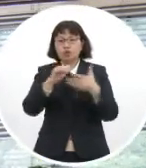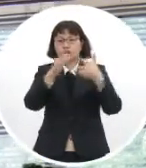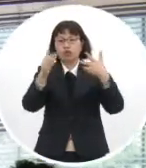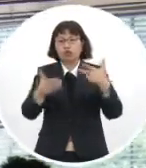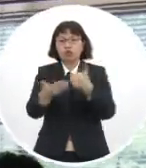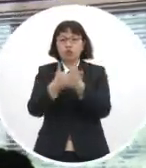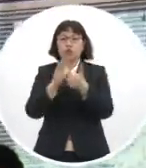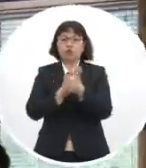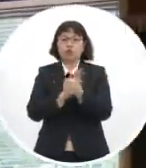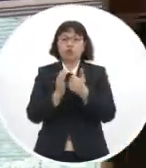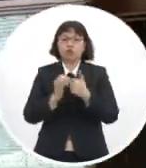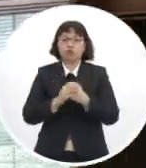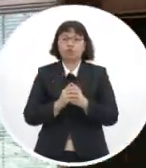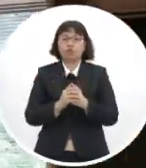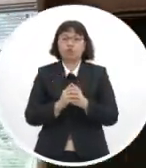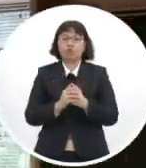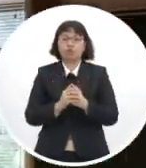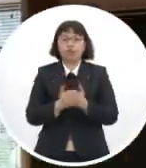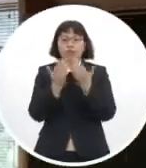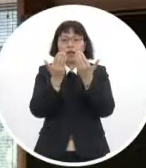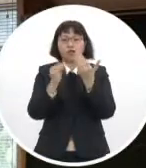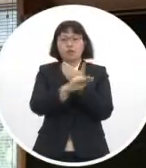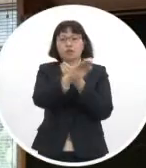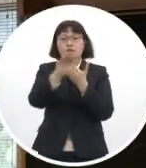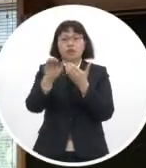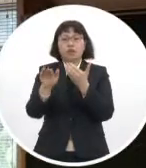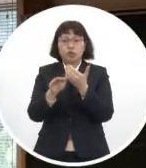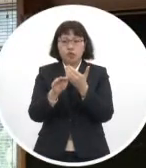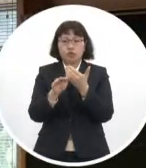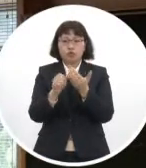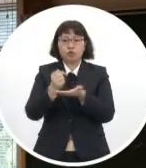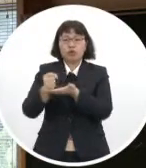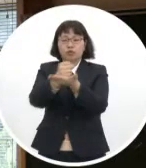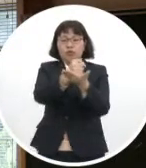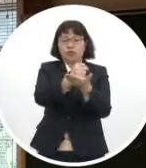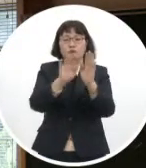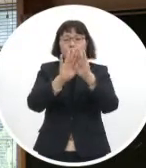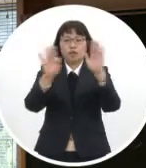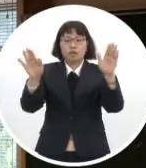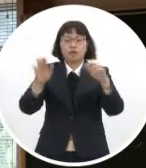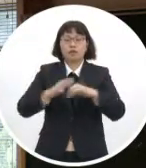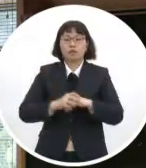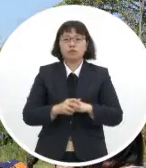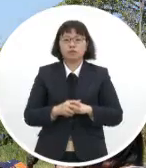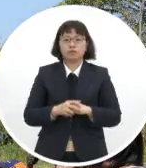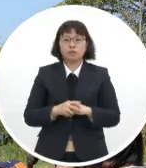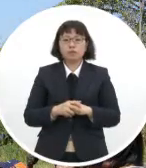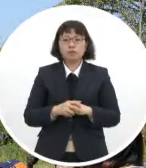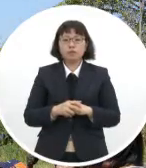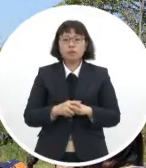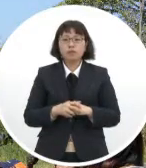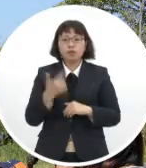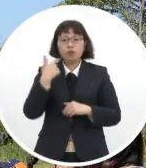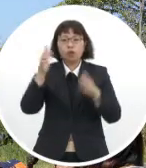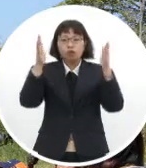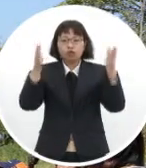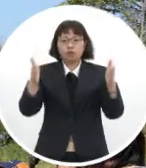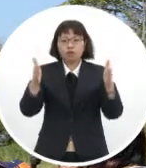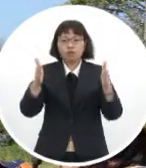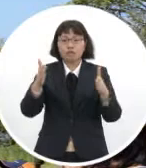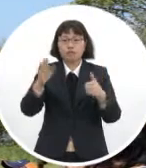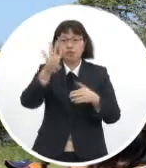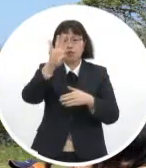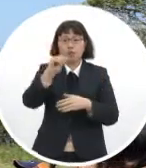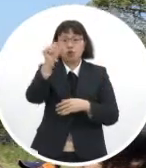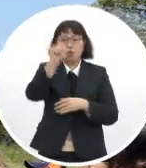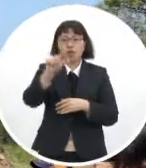が協力して環境学習スタンプラリーを開催しました。 半年間でおよそ